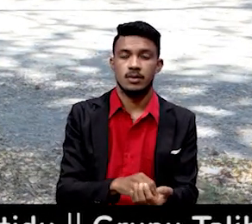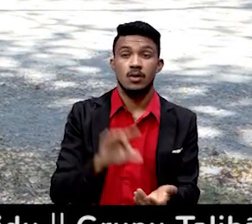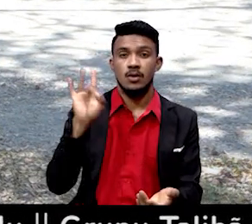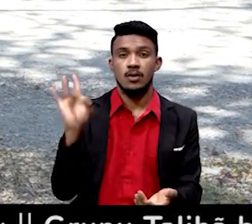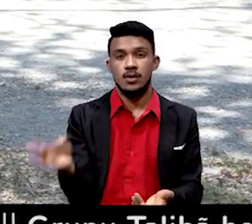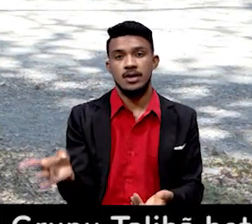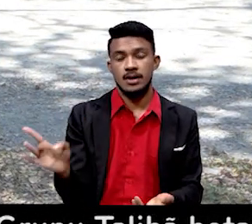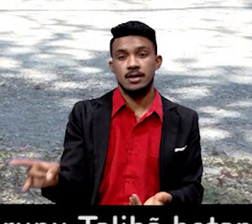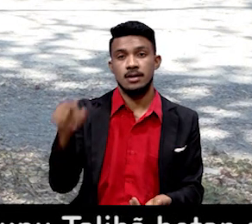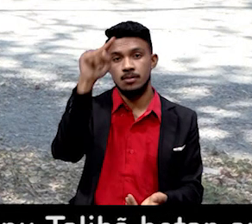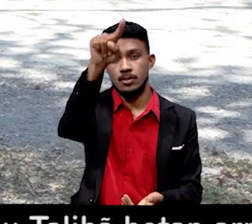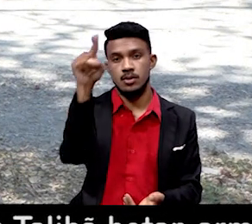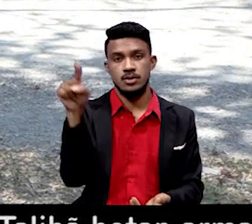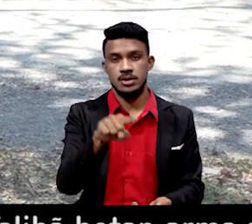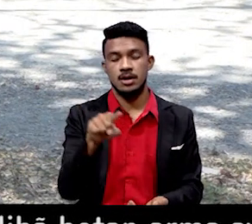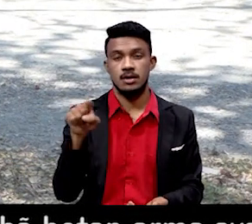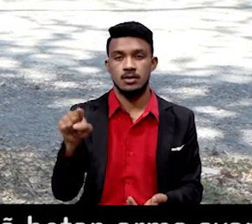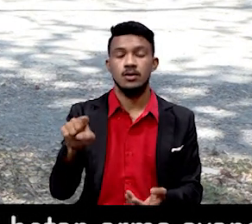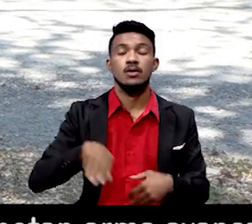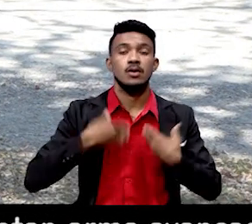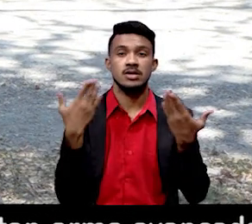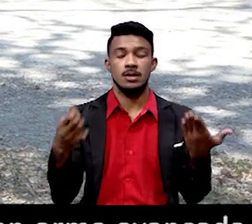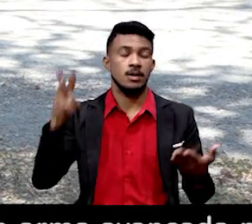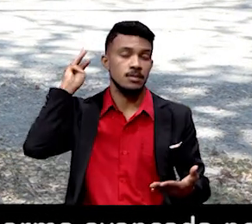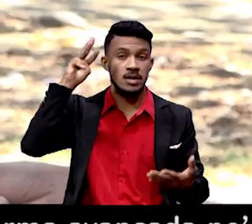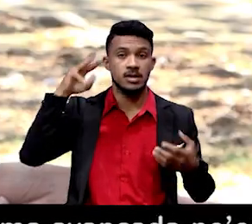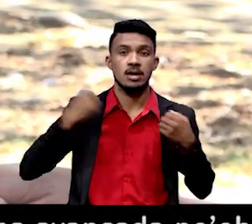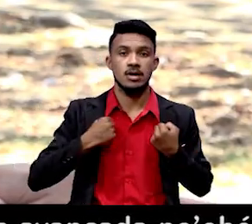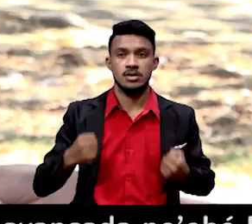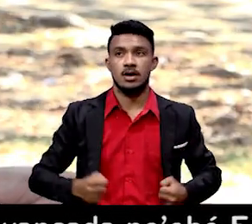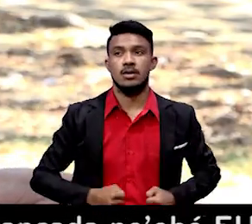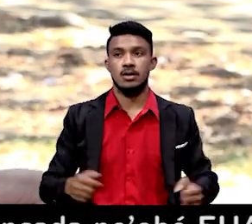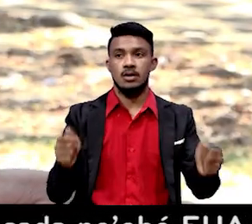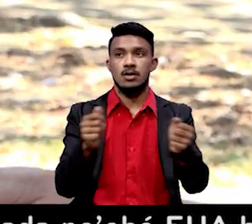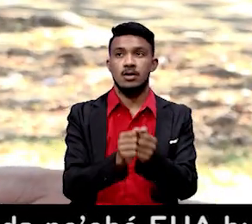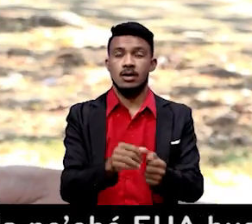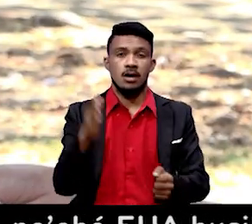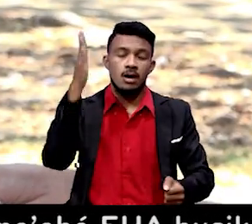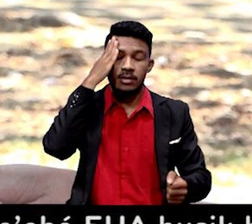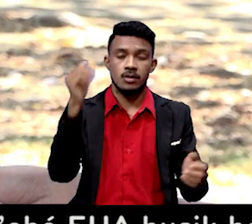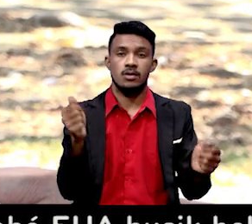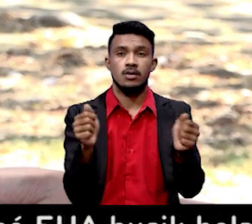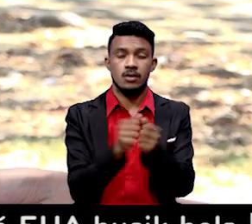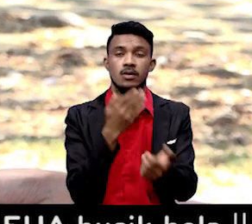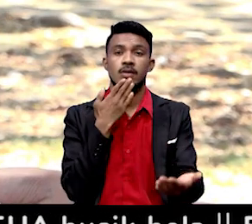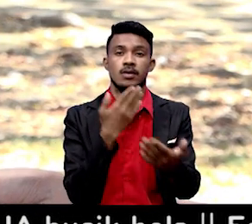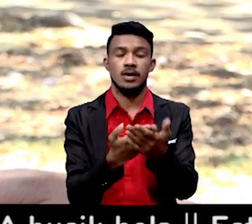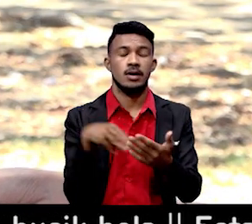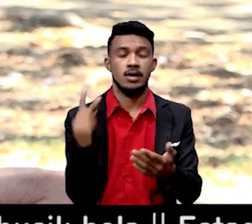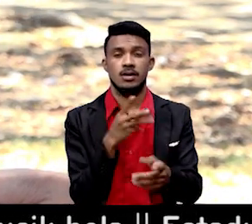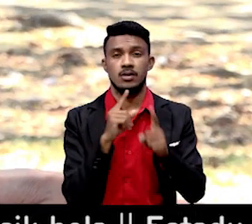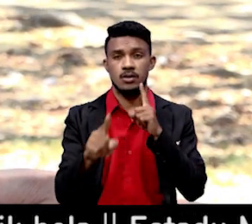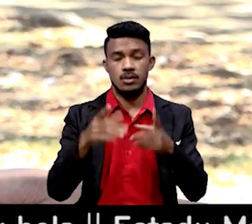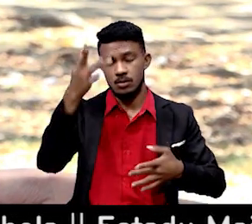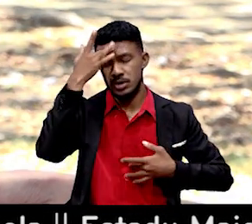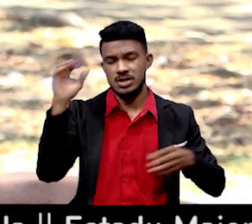80%. Agora, o Isama, que Ita, né, Ministério da Saúde, né, Hanoin hal dia kalau agora saya tadi yang morasnya